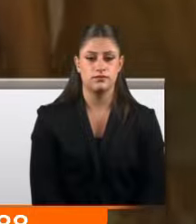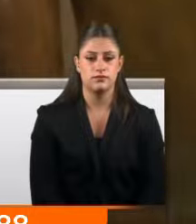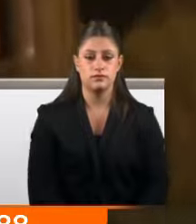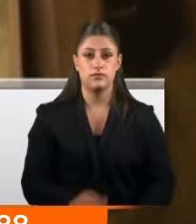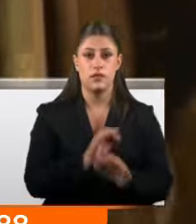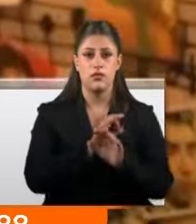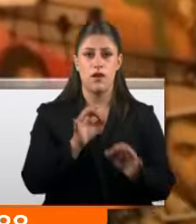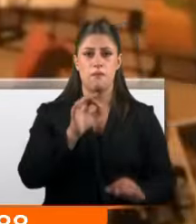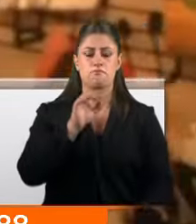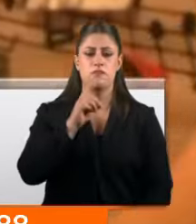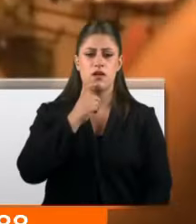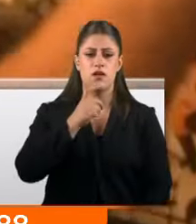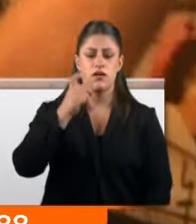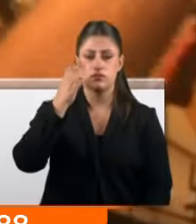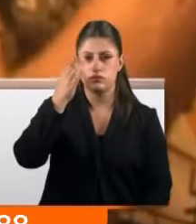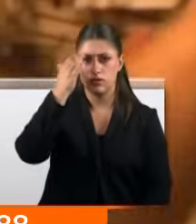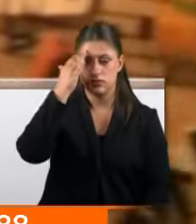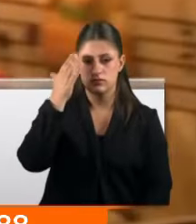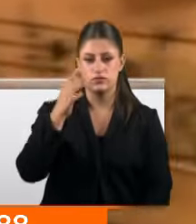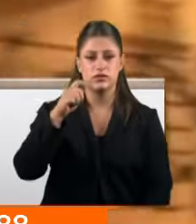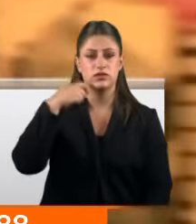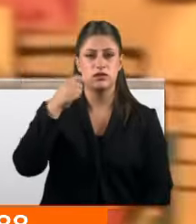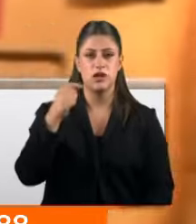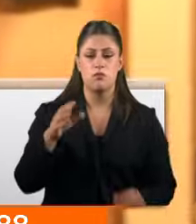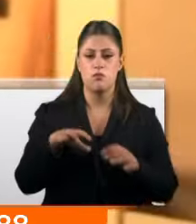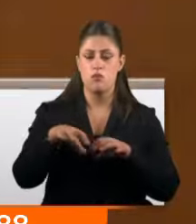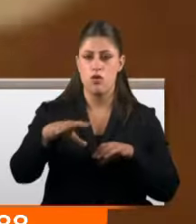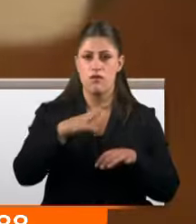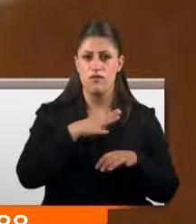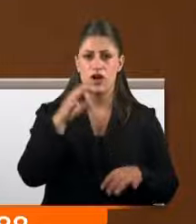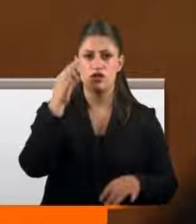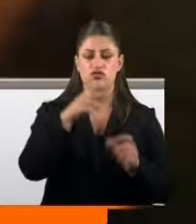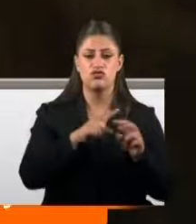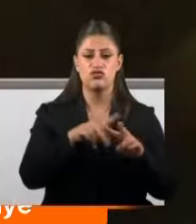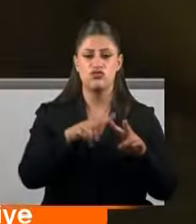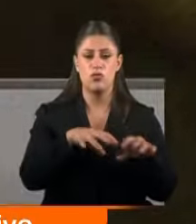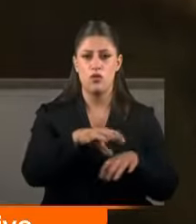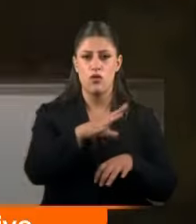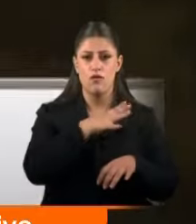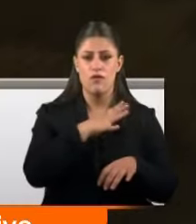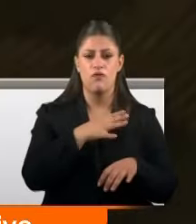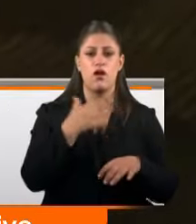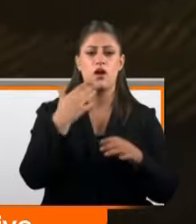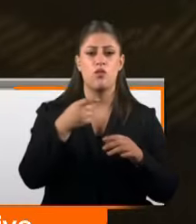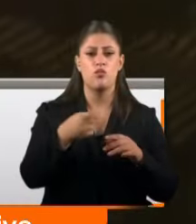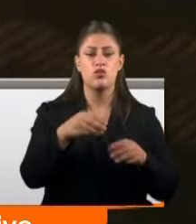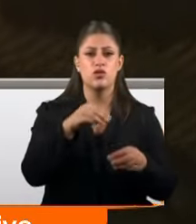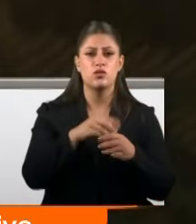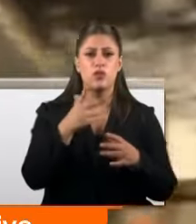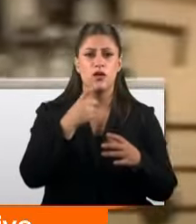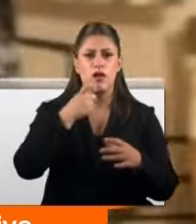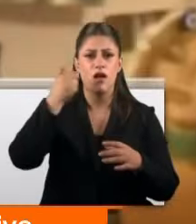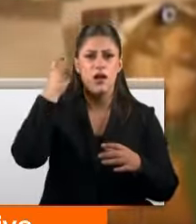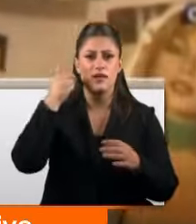Tam bir nostalji. Sinema bölümümüz var, Yeşilçam bölümümüz var. Ve bu çatı altında yaşayan koleksiyon tutkunu bir